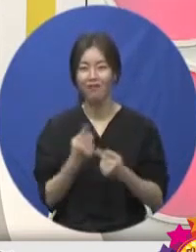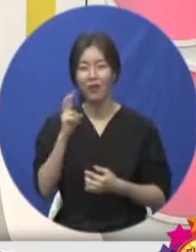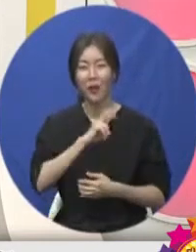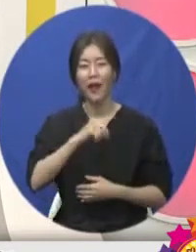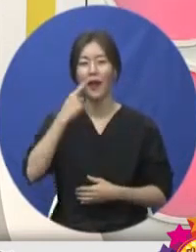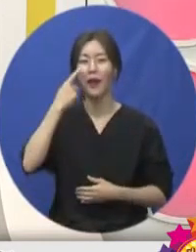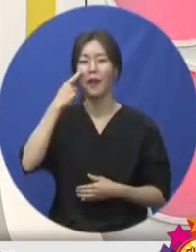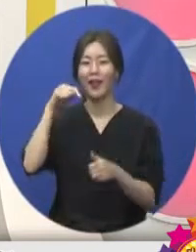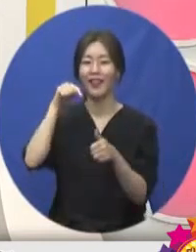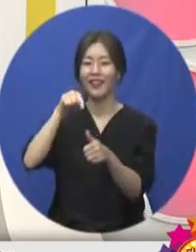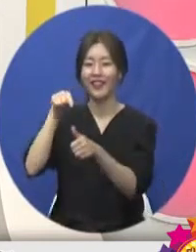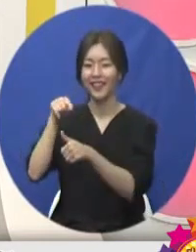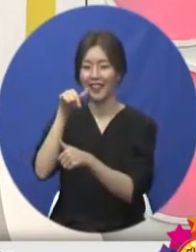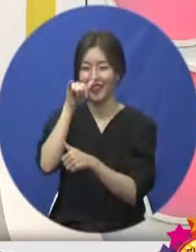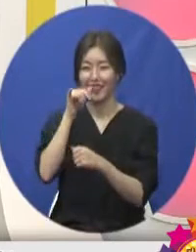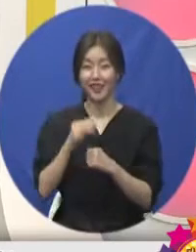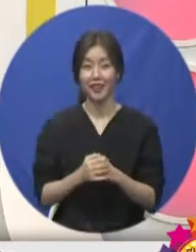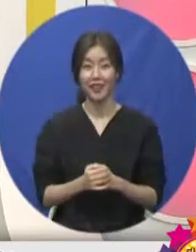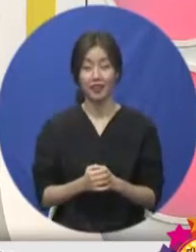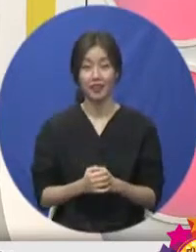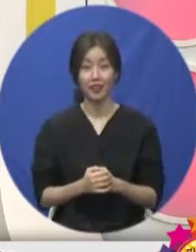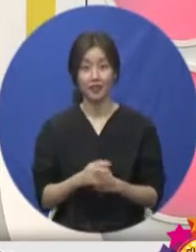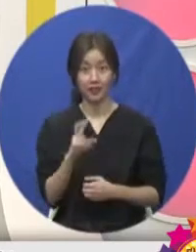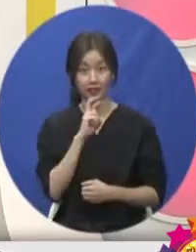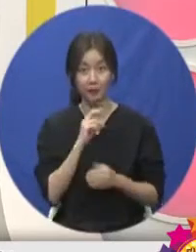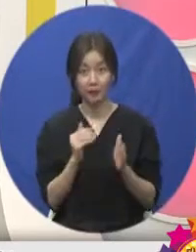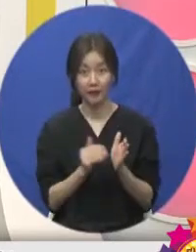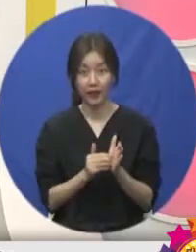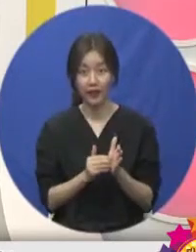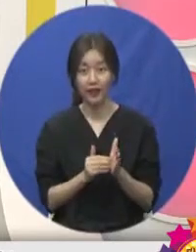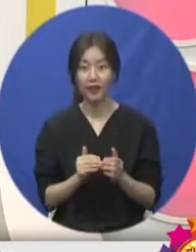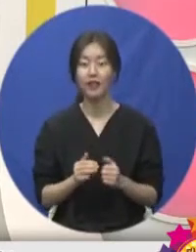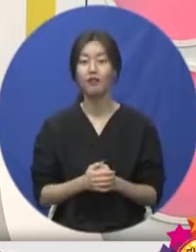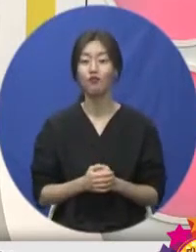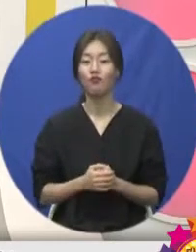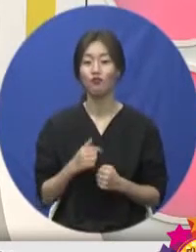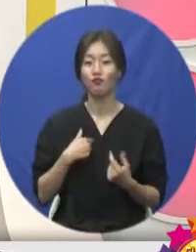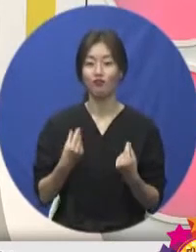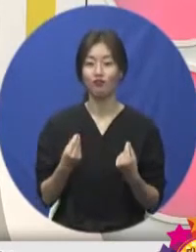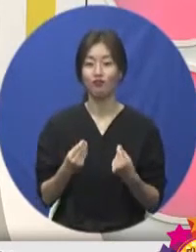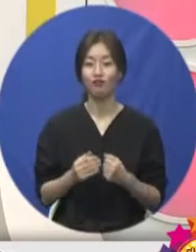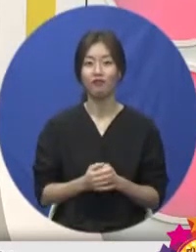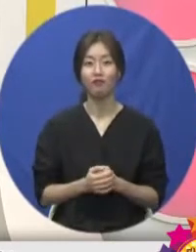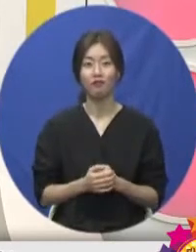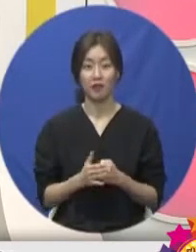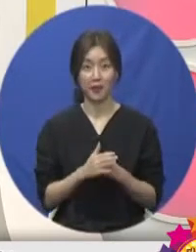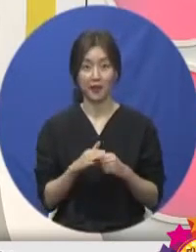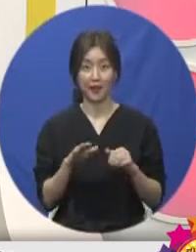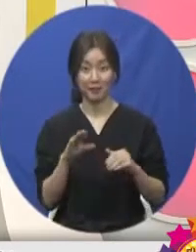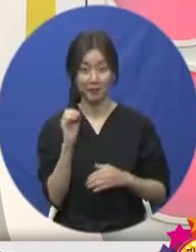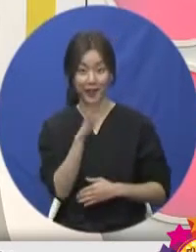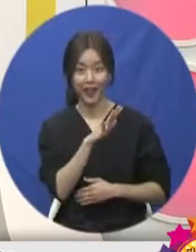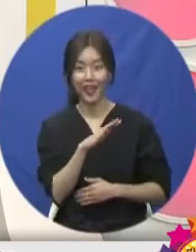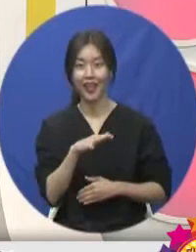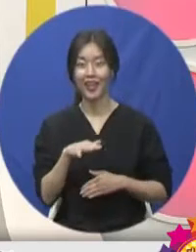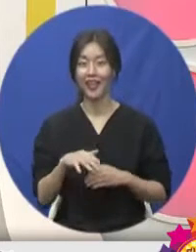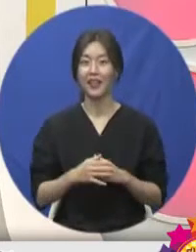사람씩? 아~ 네. 야, 어머니도 재밌겠다. 나가셔서 노래하셨어요, 그러면? 예. 그래서 이야기하셨어요? 나 오늘